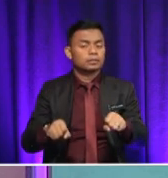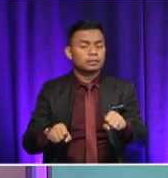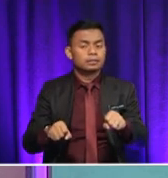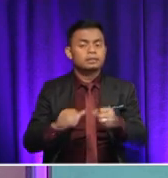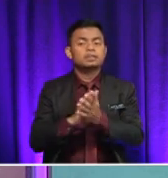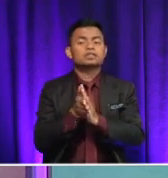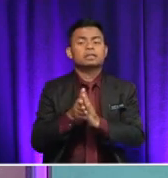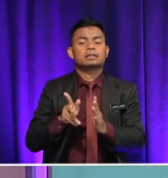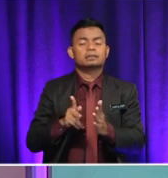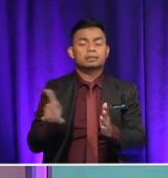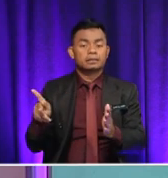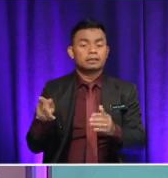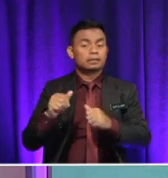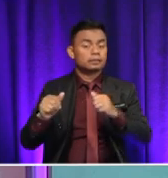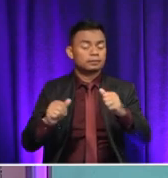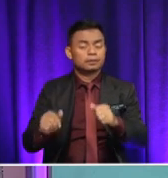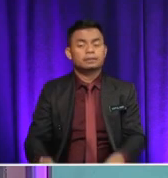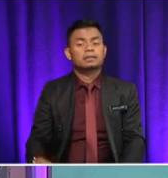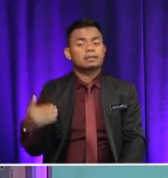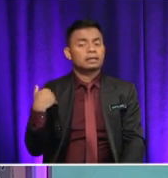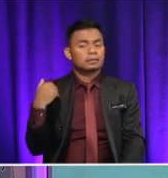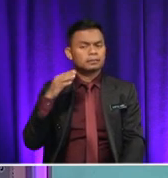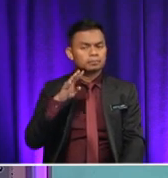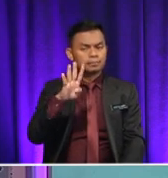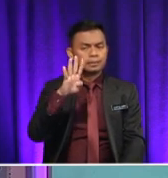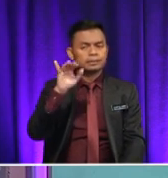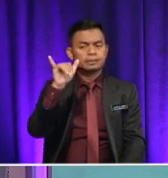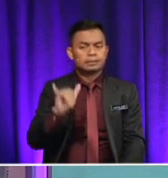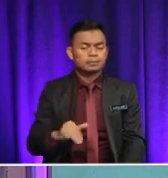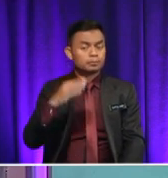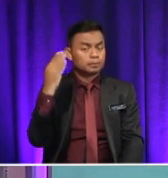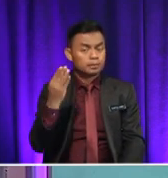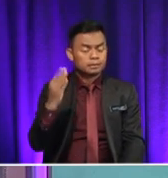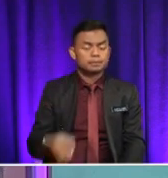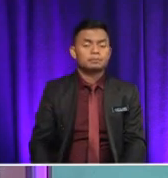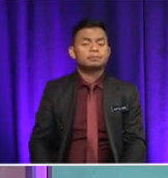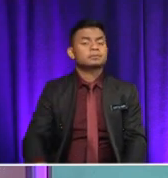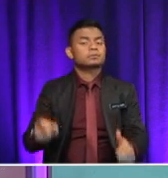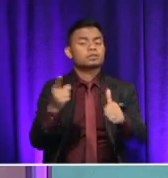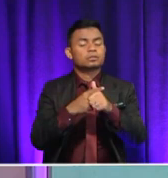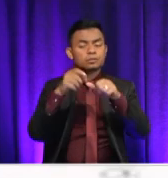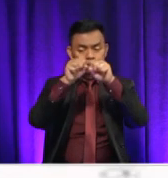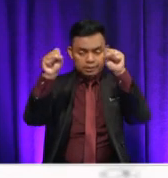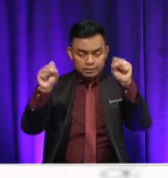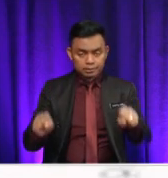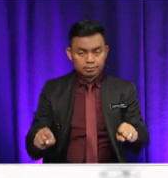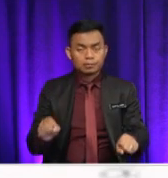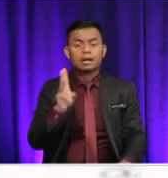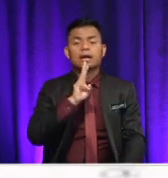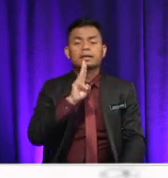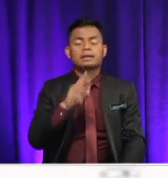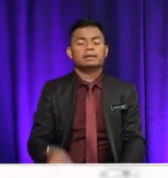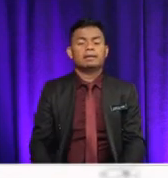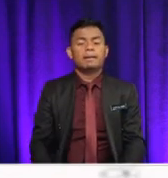4 yang utama yaitu pertama sistem bakalan air yang kedua sistem pepai paint yang